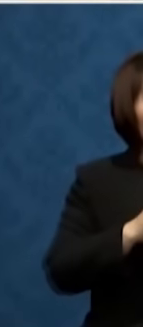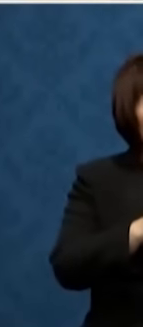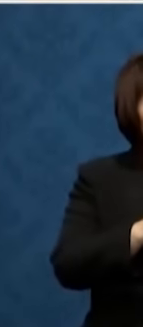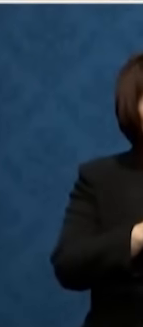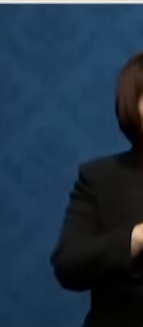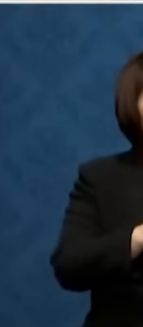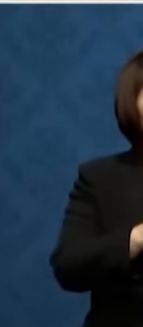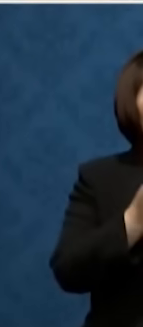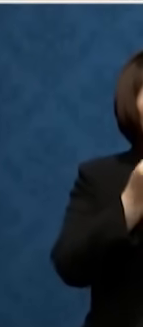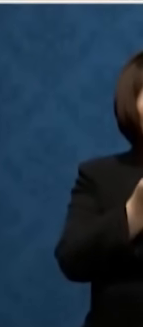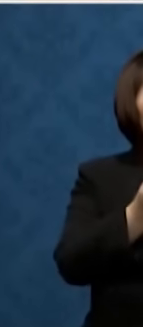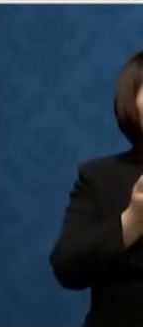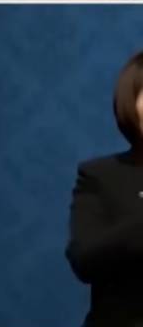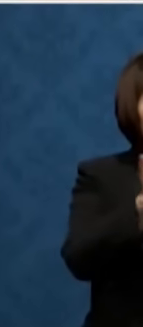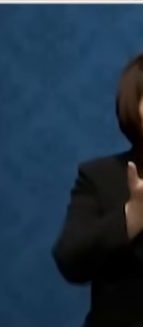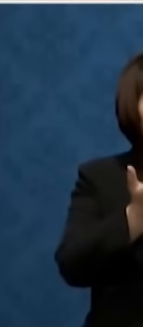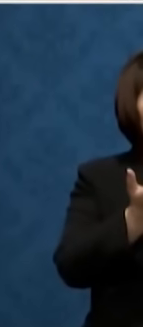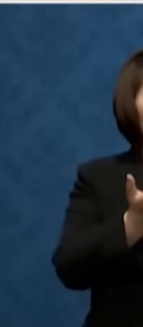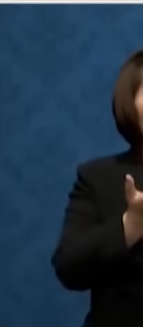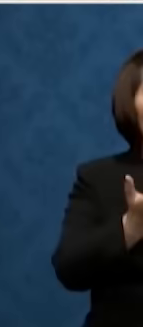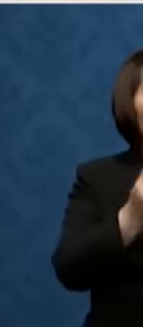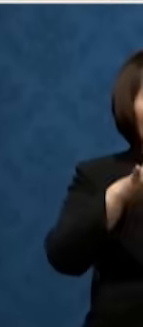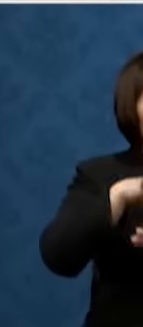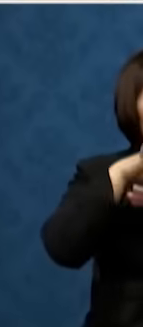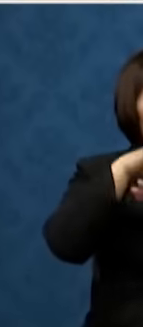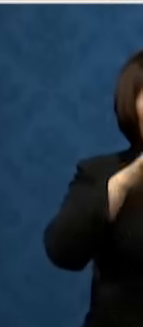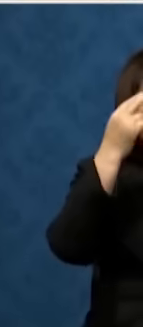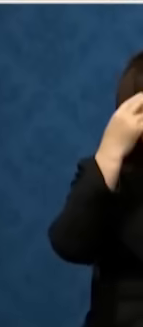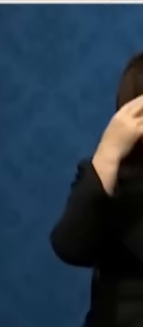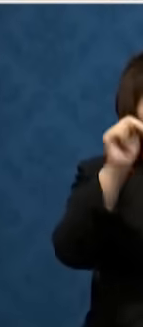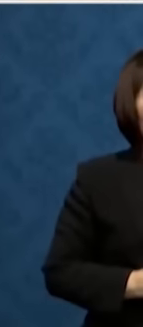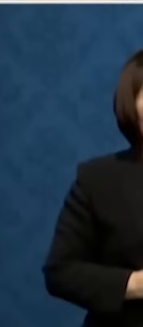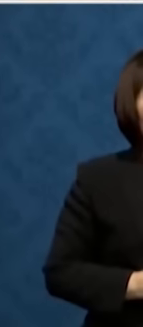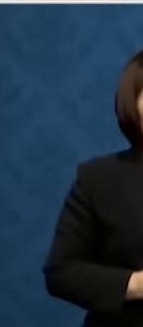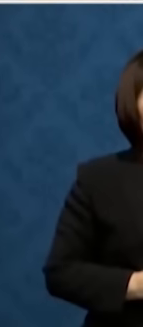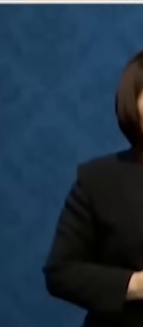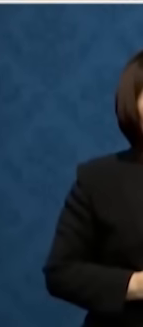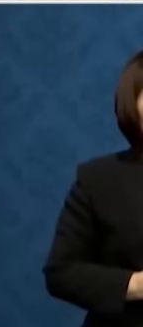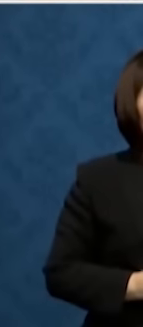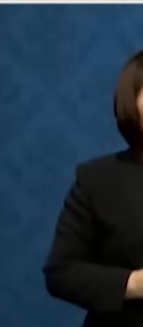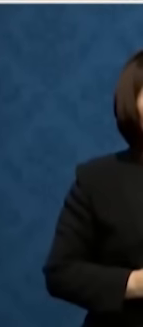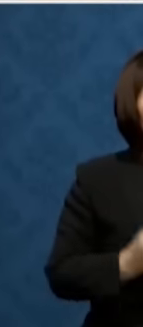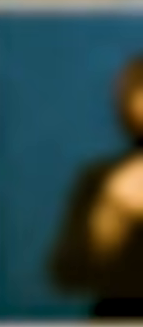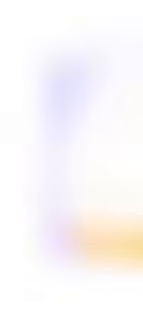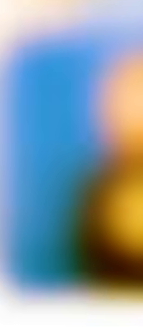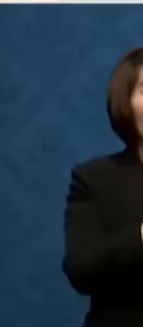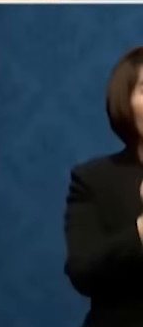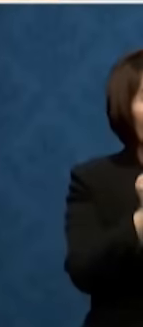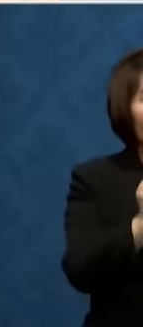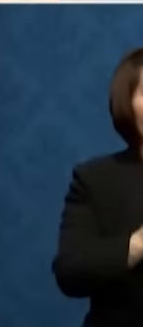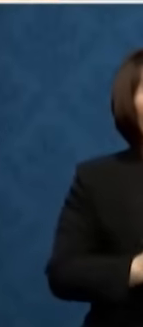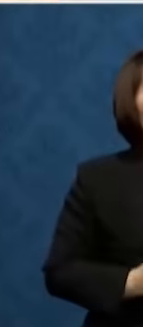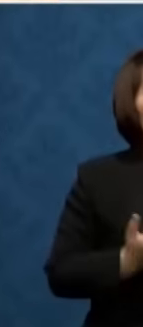ให้สภาพิจารณาเห็นชอบให้รับตำแหน่งหรือดำรงตำแหน่งนายกรัฐมนตรีคือนายพิธาลิ้มเจริญรัต